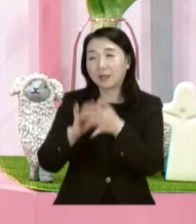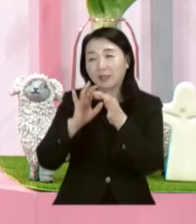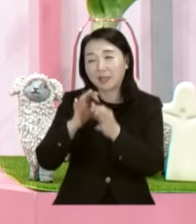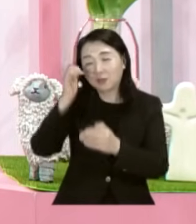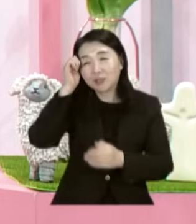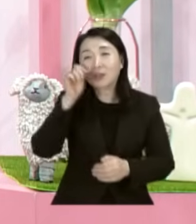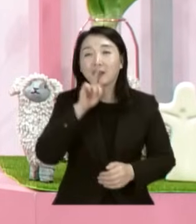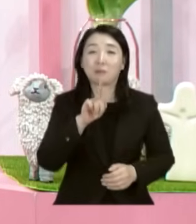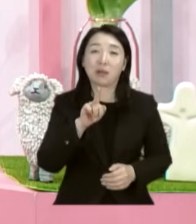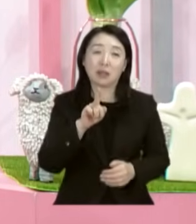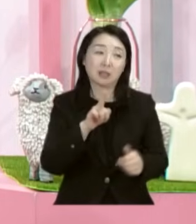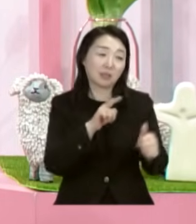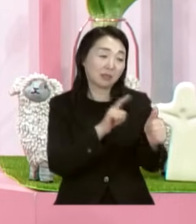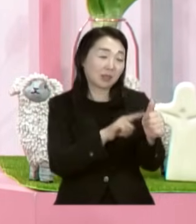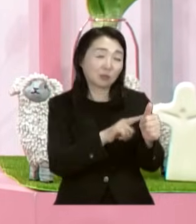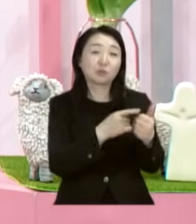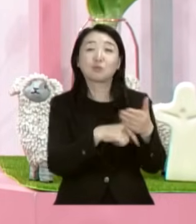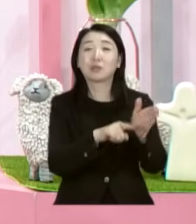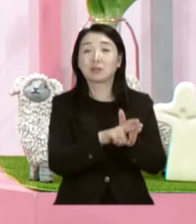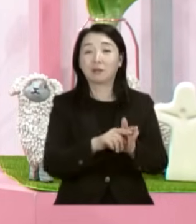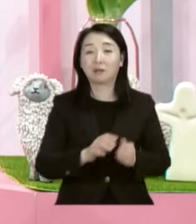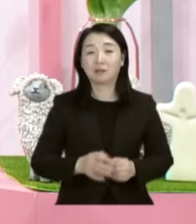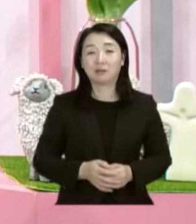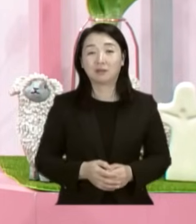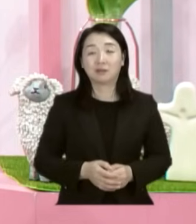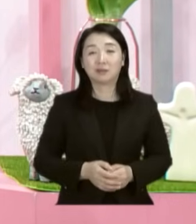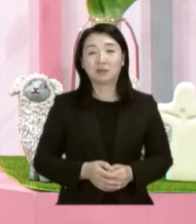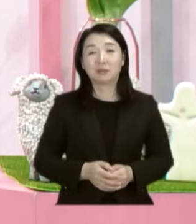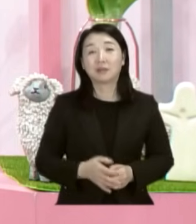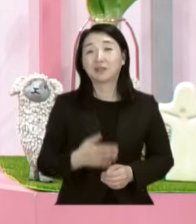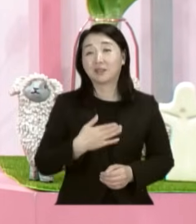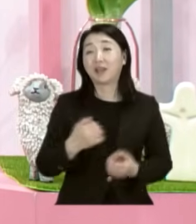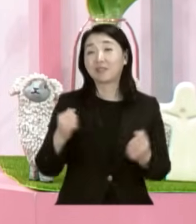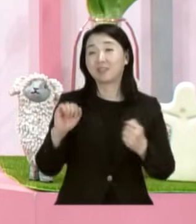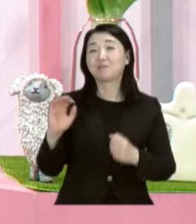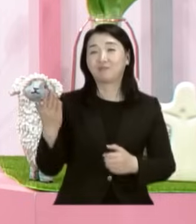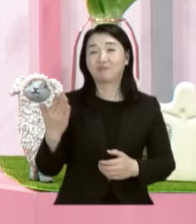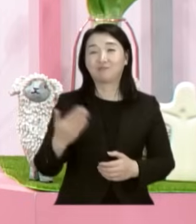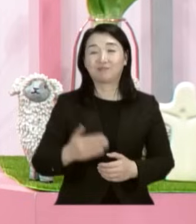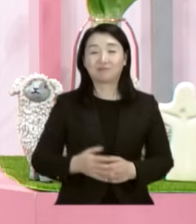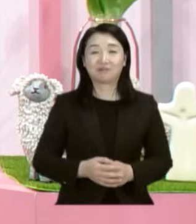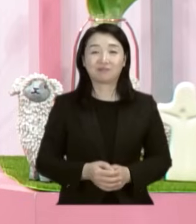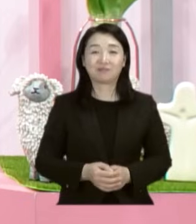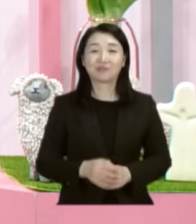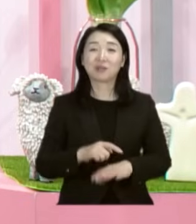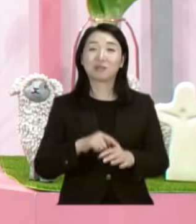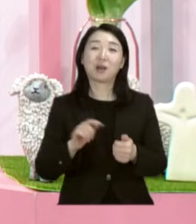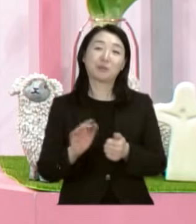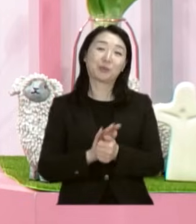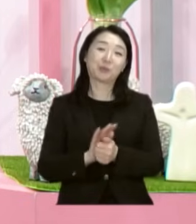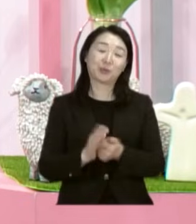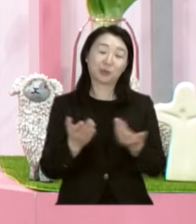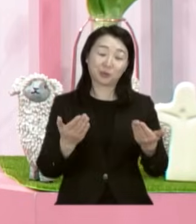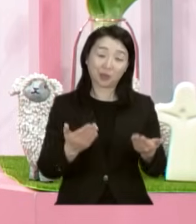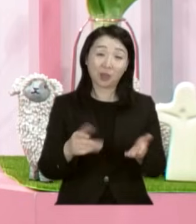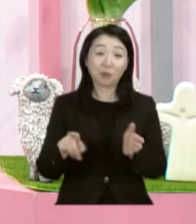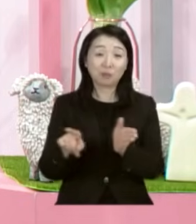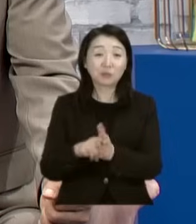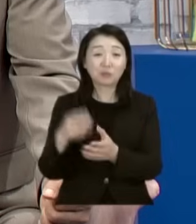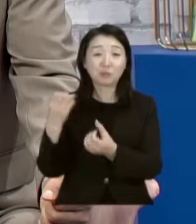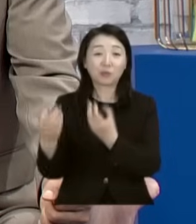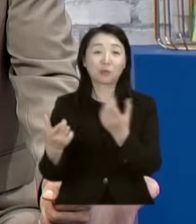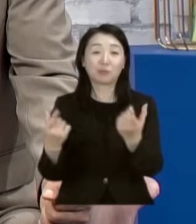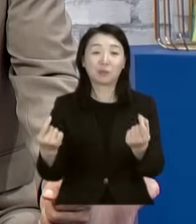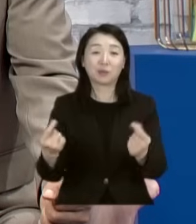저한테 말씀하시는 거예요 내 선수를 위해서네 맞아요 근데 그것도 정말 저한테 힘이 되더라고요 마음의 위로가 됐고 그죠 신앙의